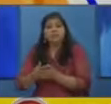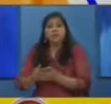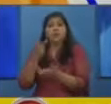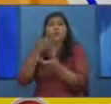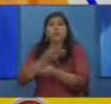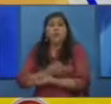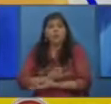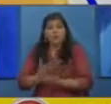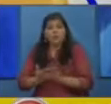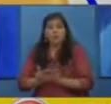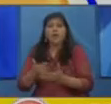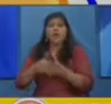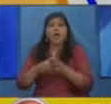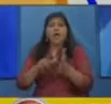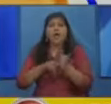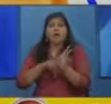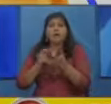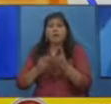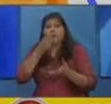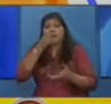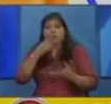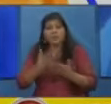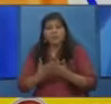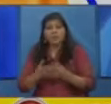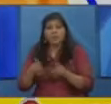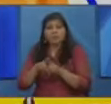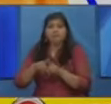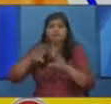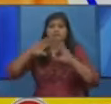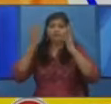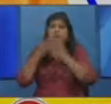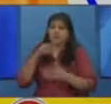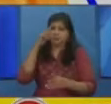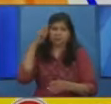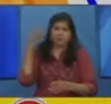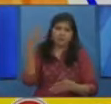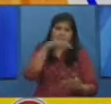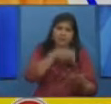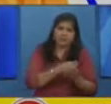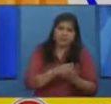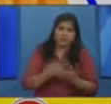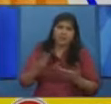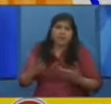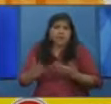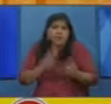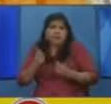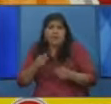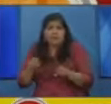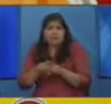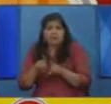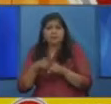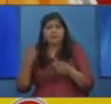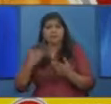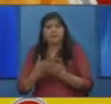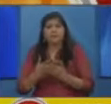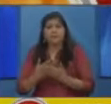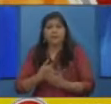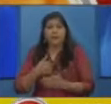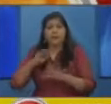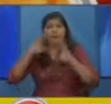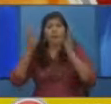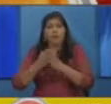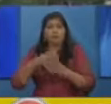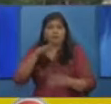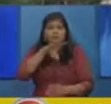ने पूरी दुनिया को आकर्षित किया है। हमारे कई खेल भी दुनिया को आकर्षित कर